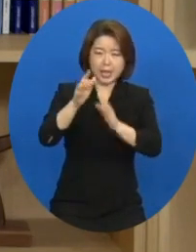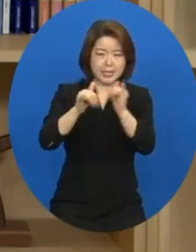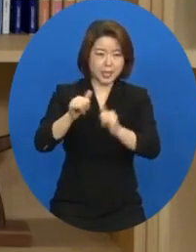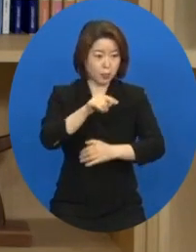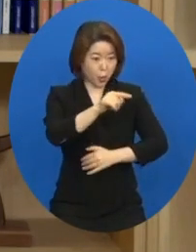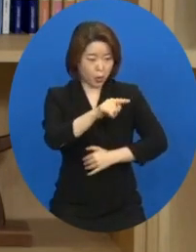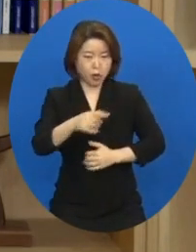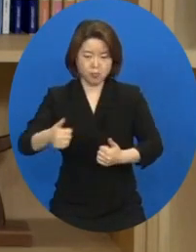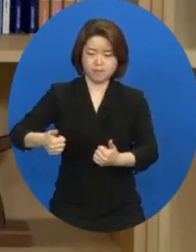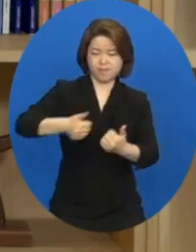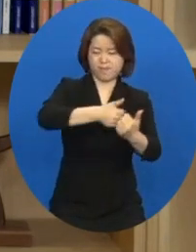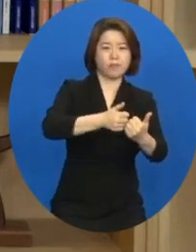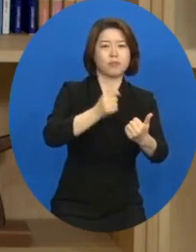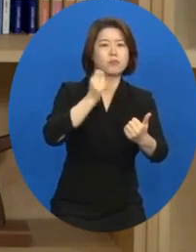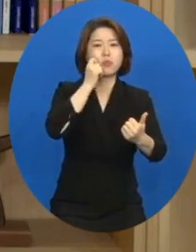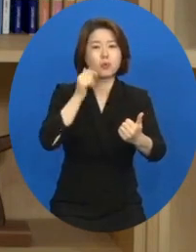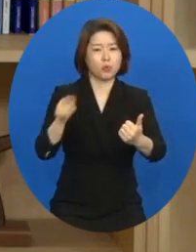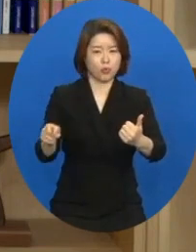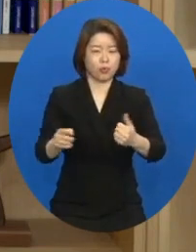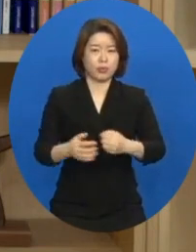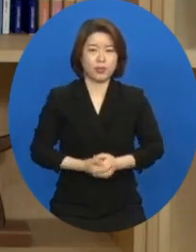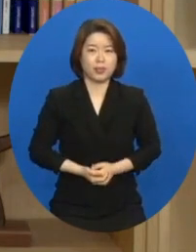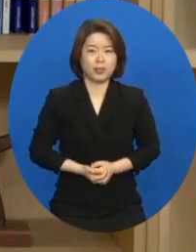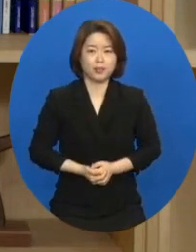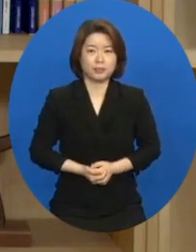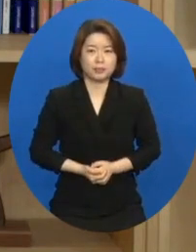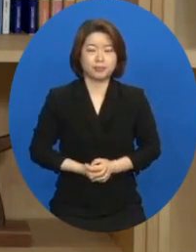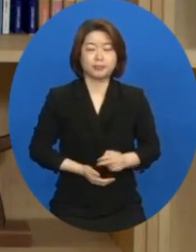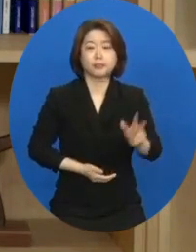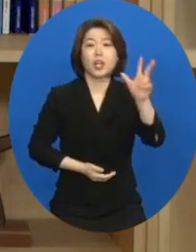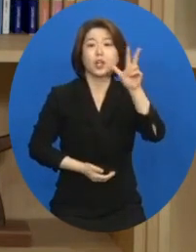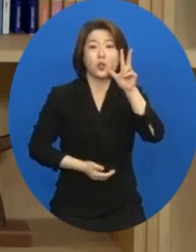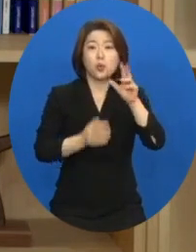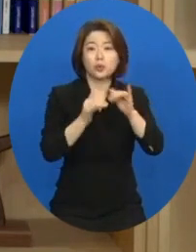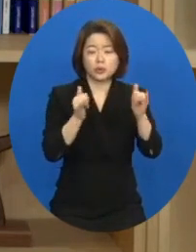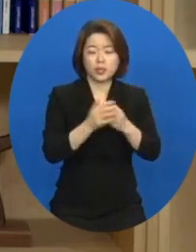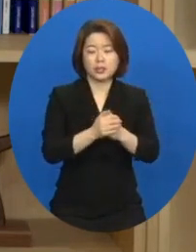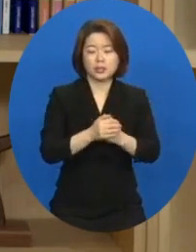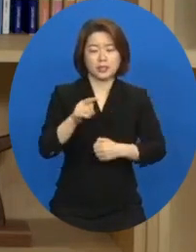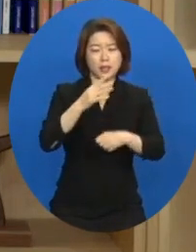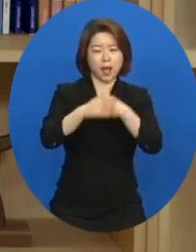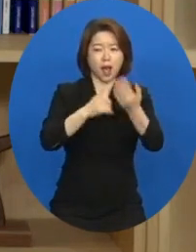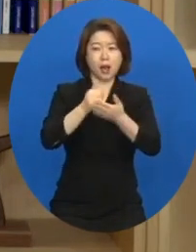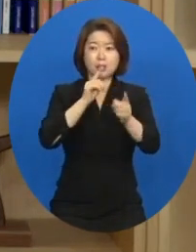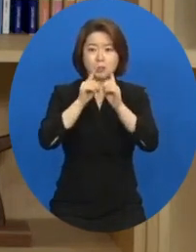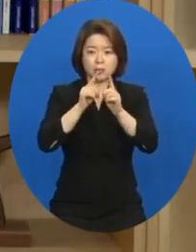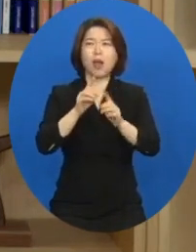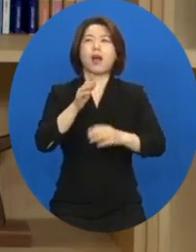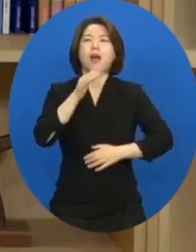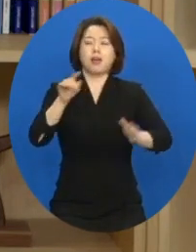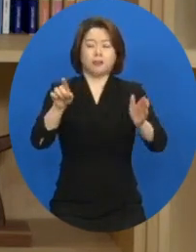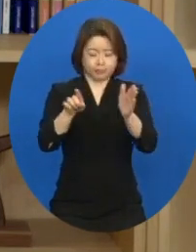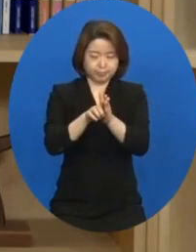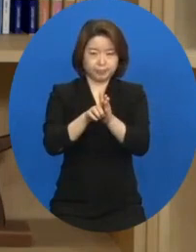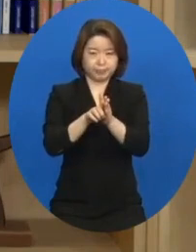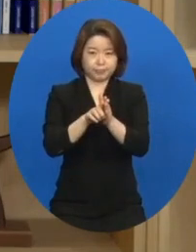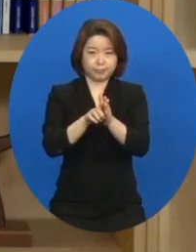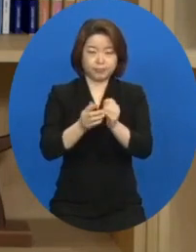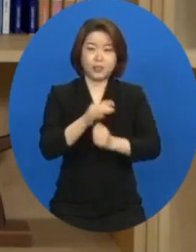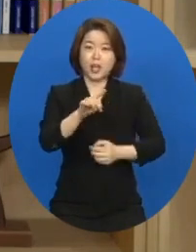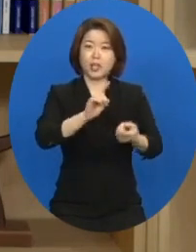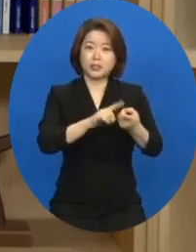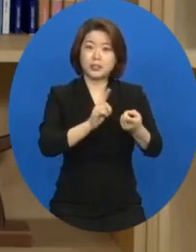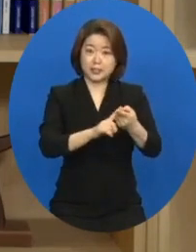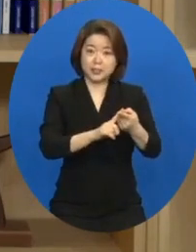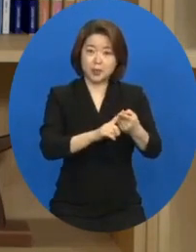너를 당할 수 없을 것이다 여호수아는 이 하나님의 말씀을 믿습니다 그 자체도